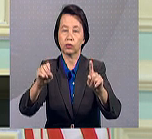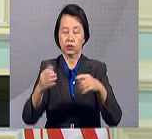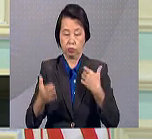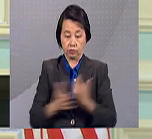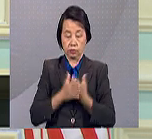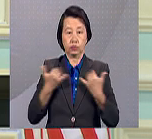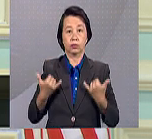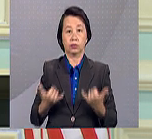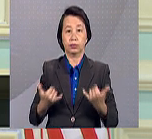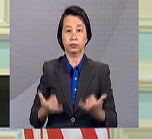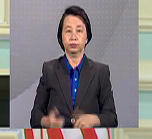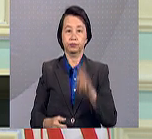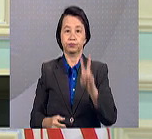ini